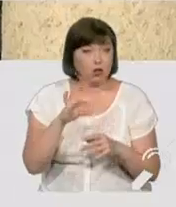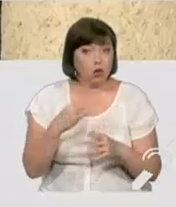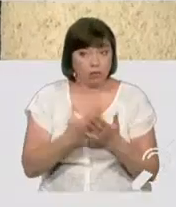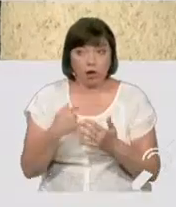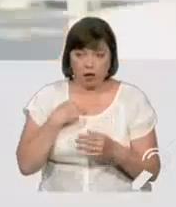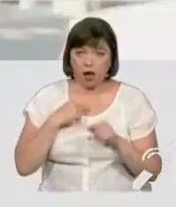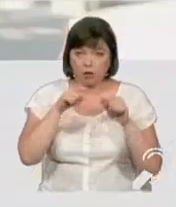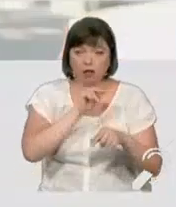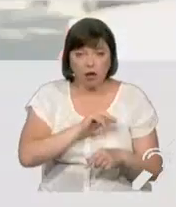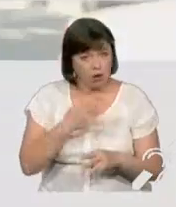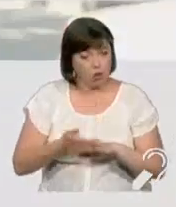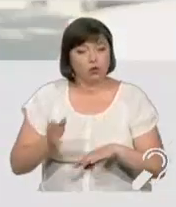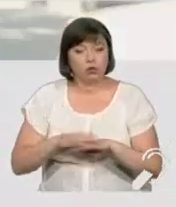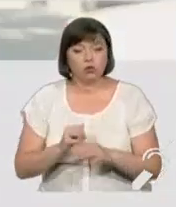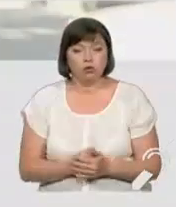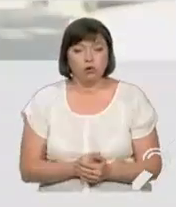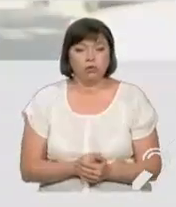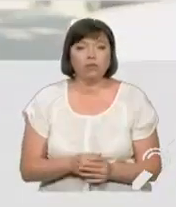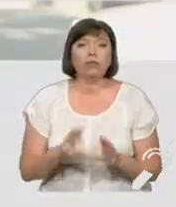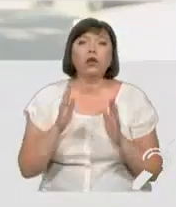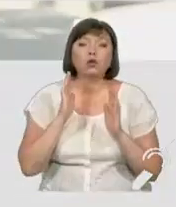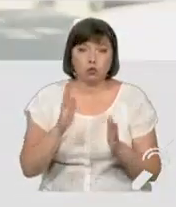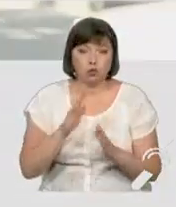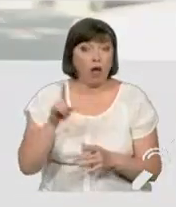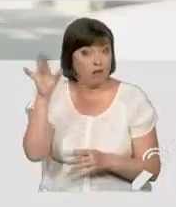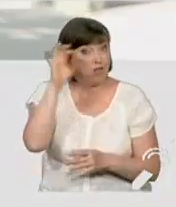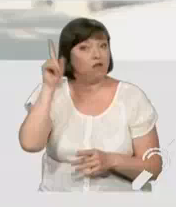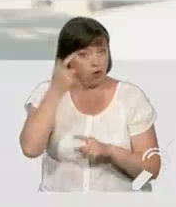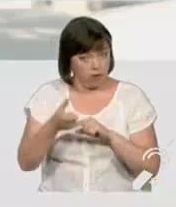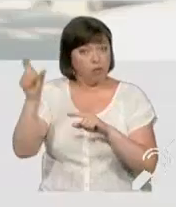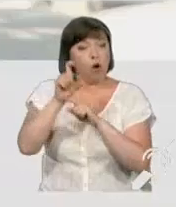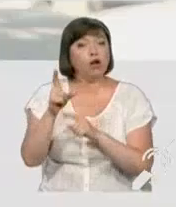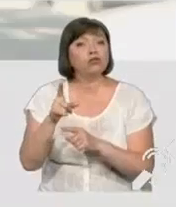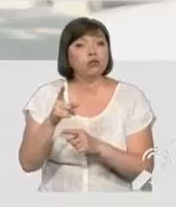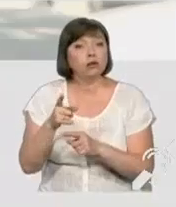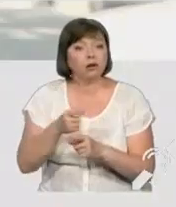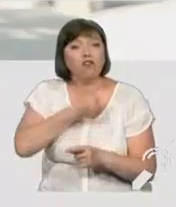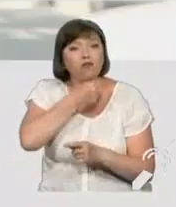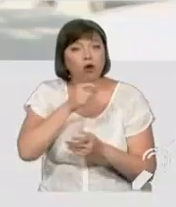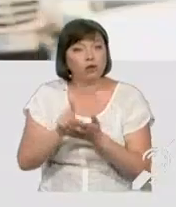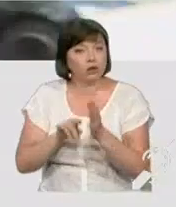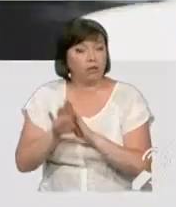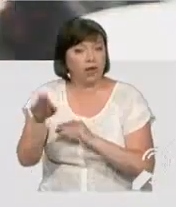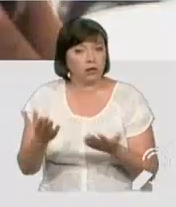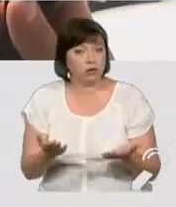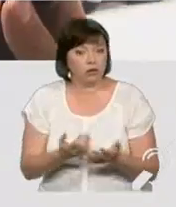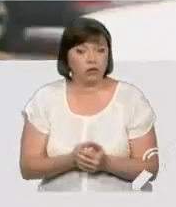duc la lucru, greu. Doar la Europa, sunt mai mulți ani ca la noi și tot e în regulă.